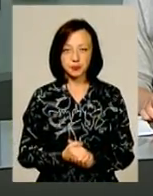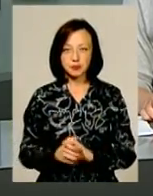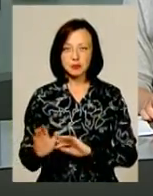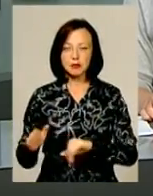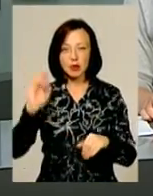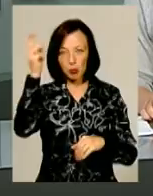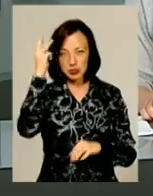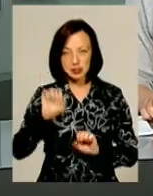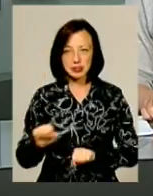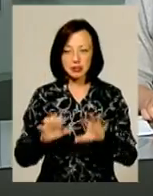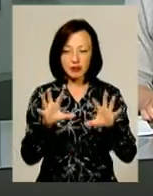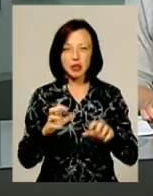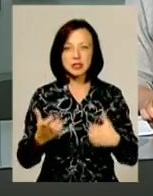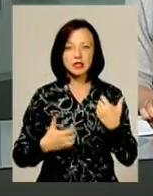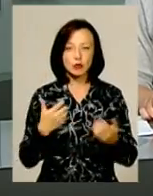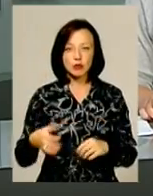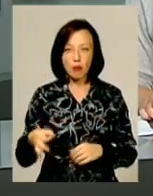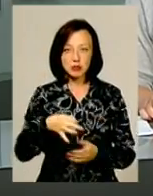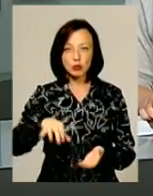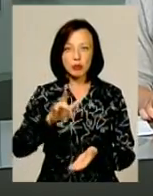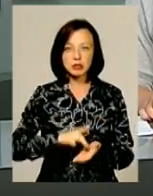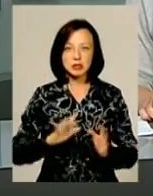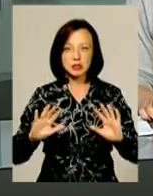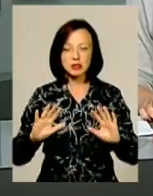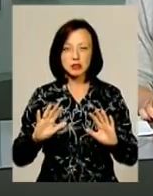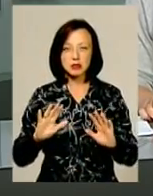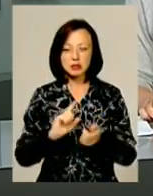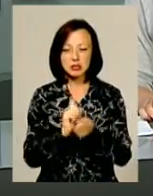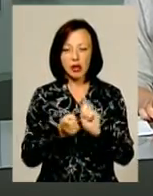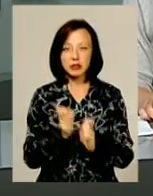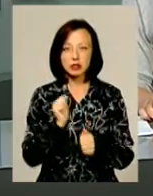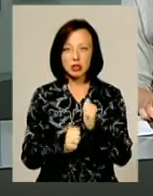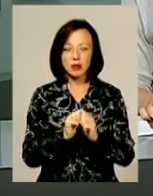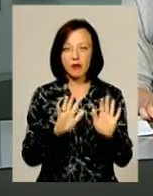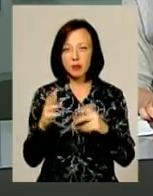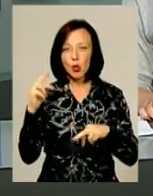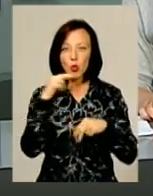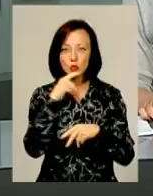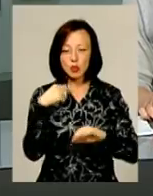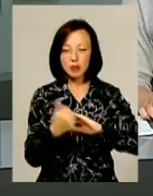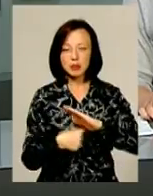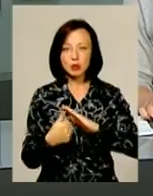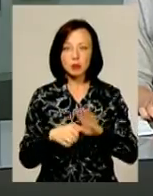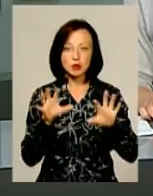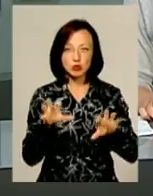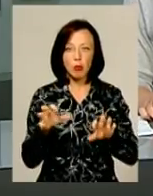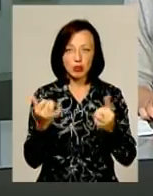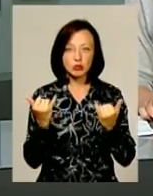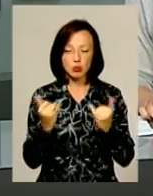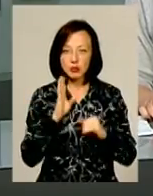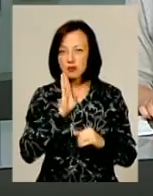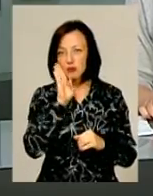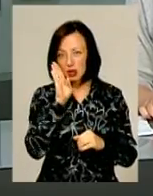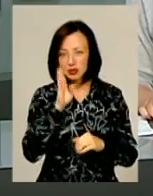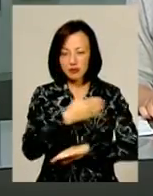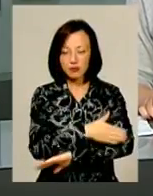Подільські захисники тварин стривожені. В обласному центрі стали частими випадки отруєння безпритульних собак. Зокрема, сьогодні вранці